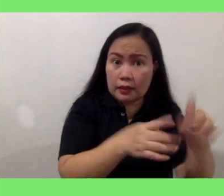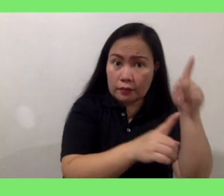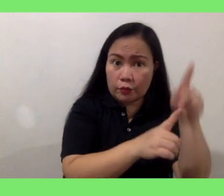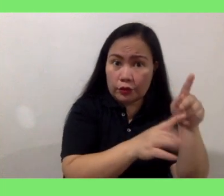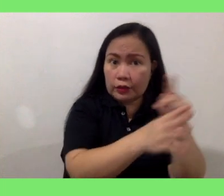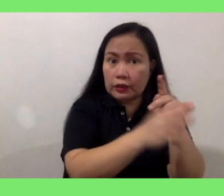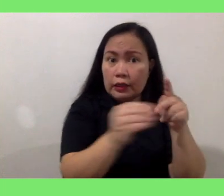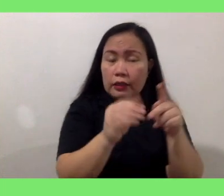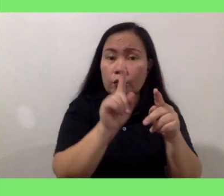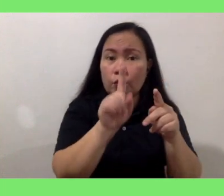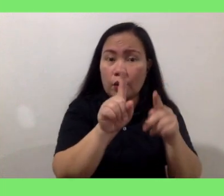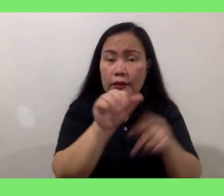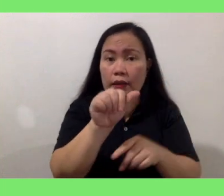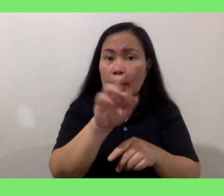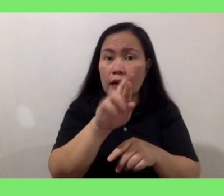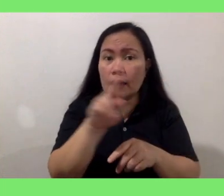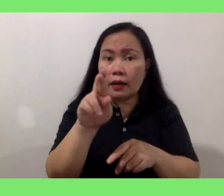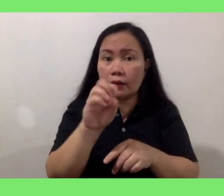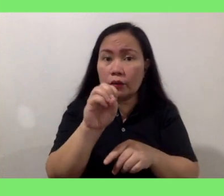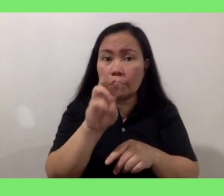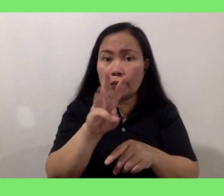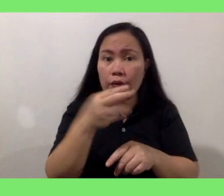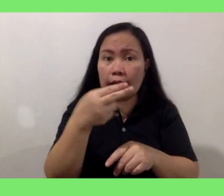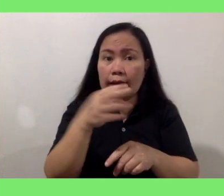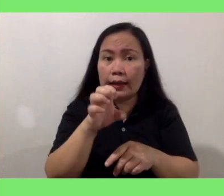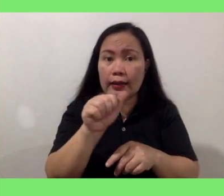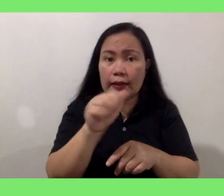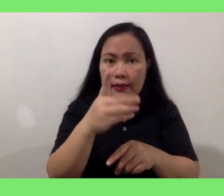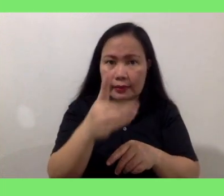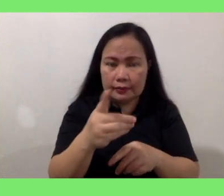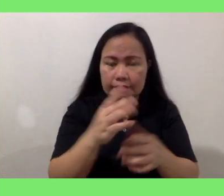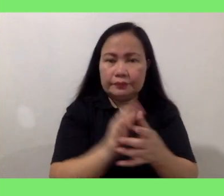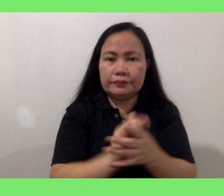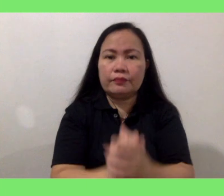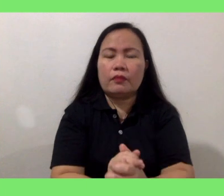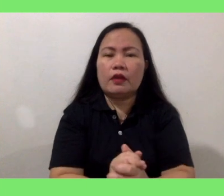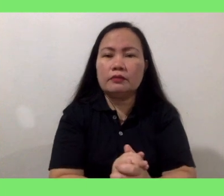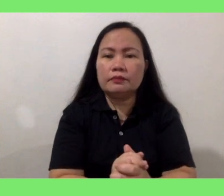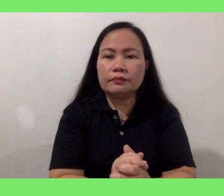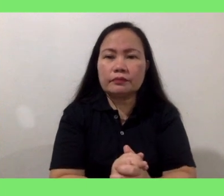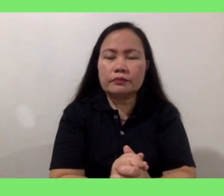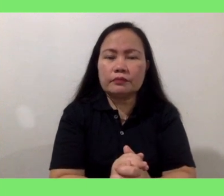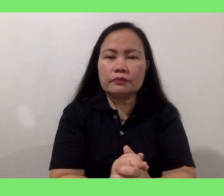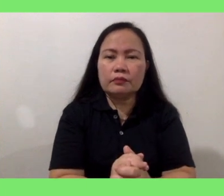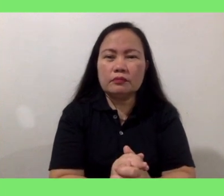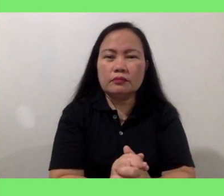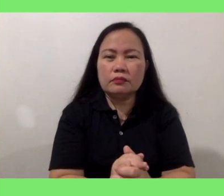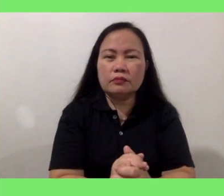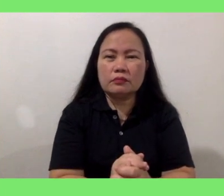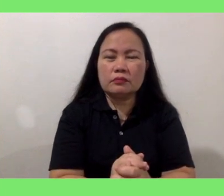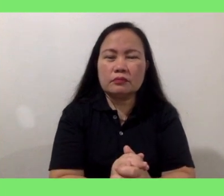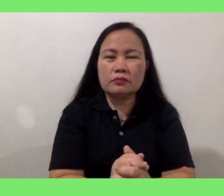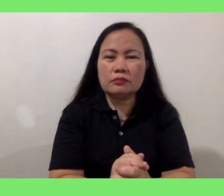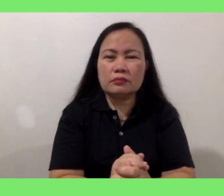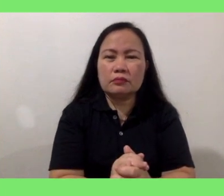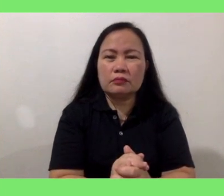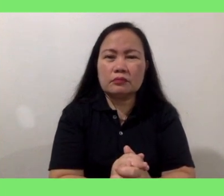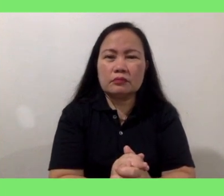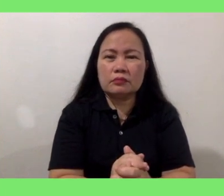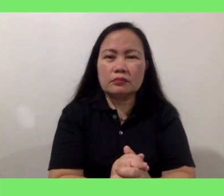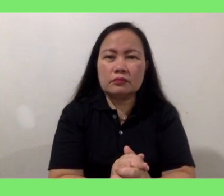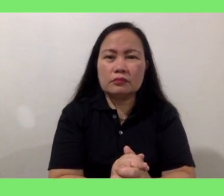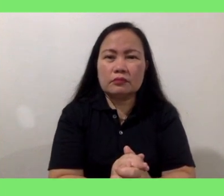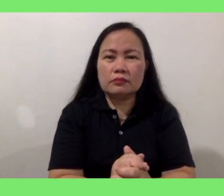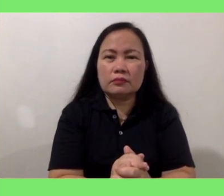to line. Okay? So, ito po ay para lang po kapag ang figure mo ay ray. Ito naman ay para